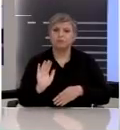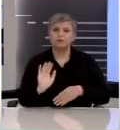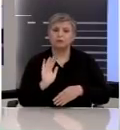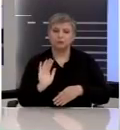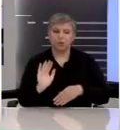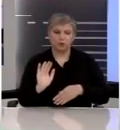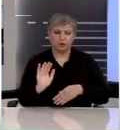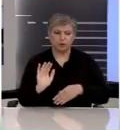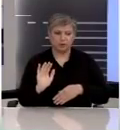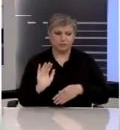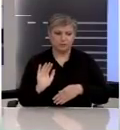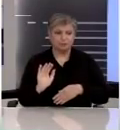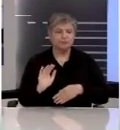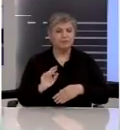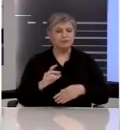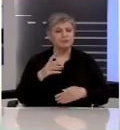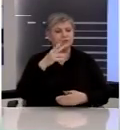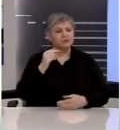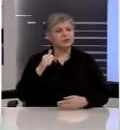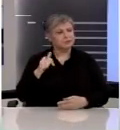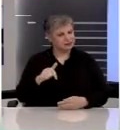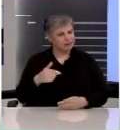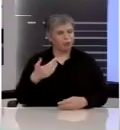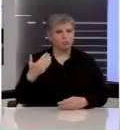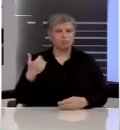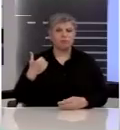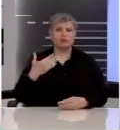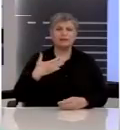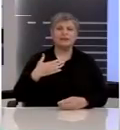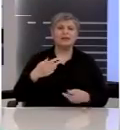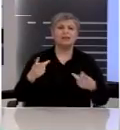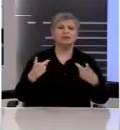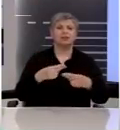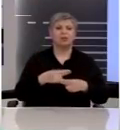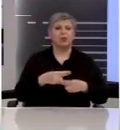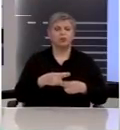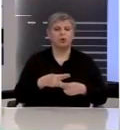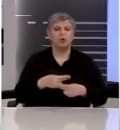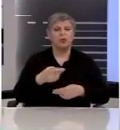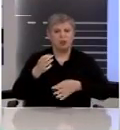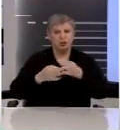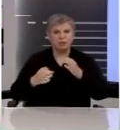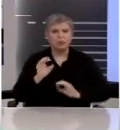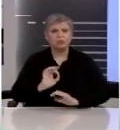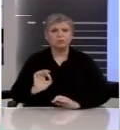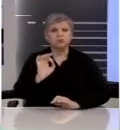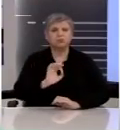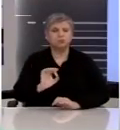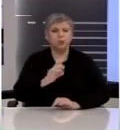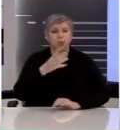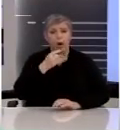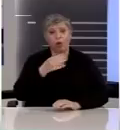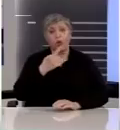και γι' αυτό προσπάθησα κάποια στιγμή να σας διακόψω, κύριε Μητσοτάκη, πού το ξέρετε αυτό, πού το είδατε αυτό, ότι ο πρέσβης μας, λέει, στο